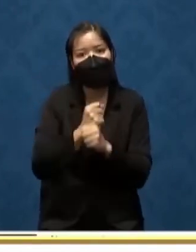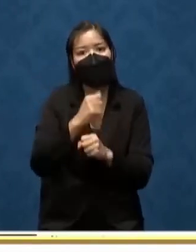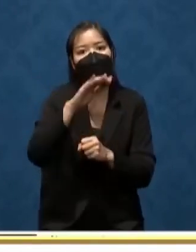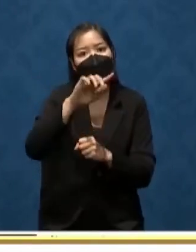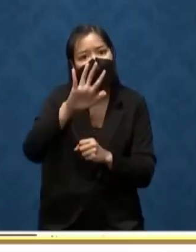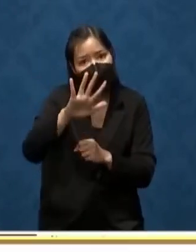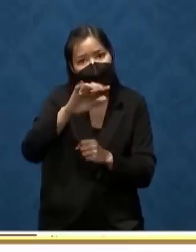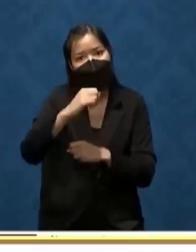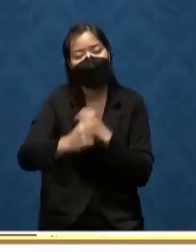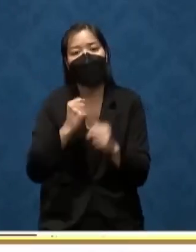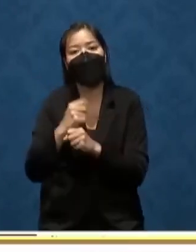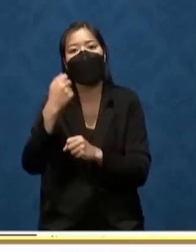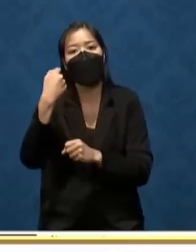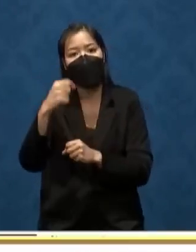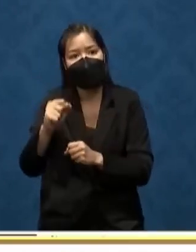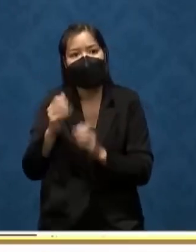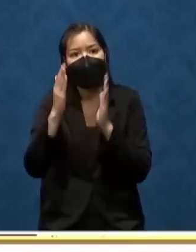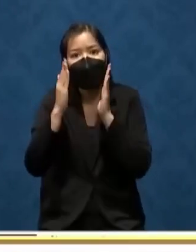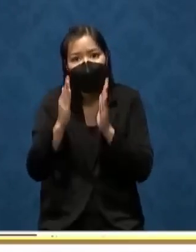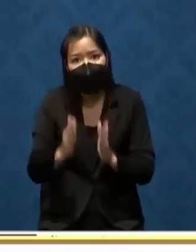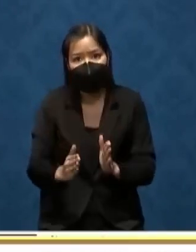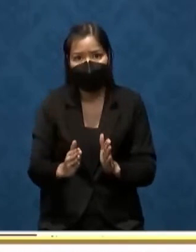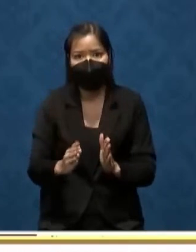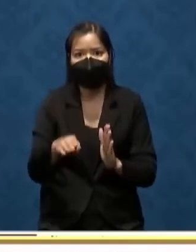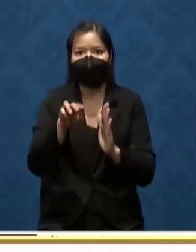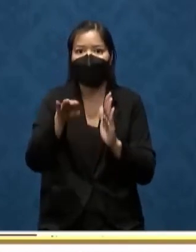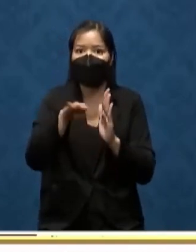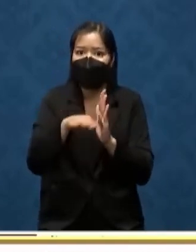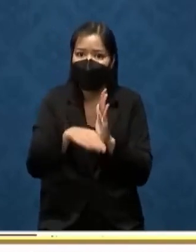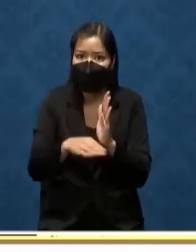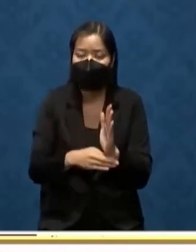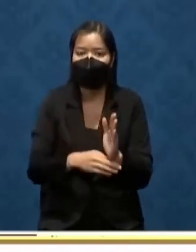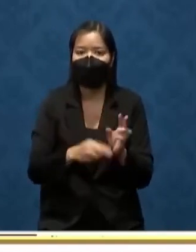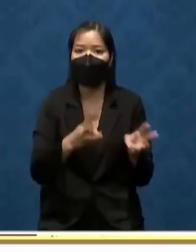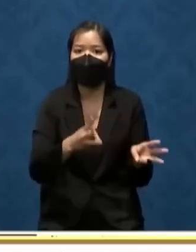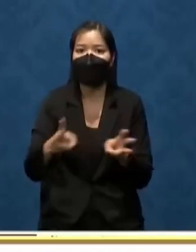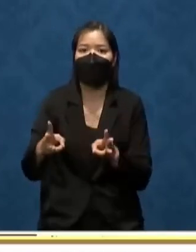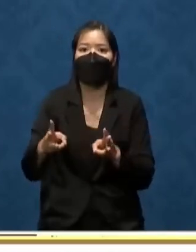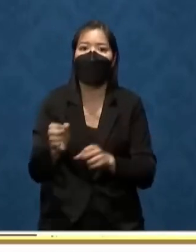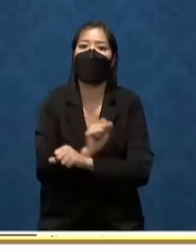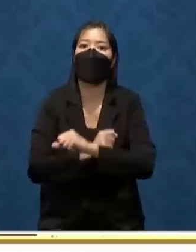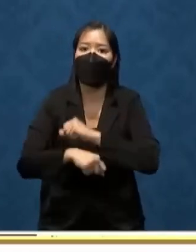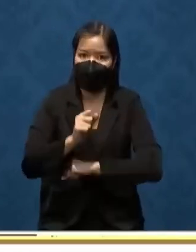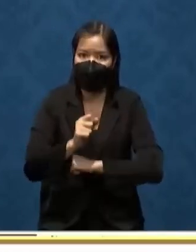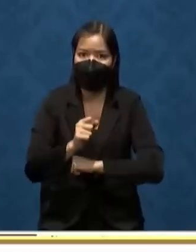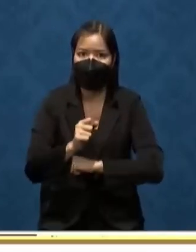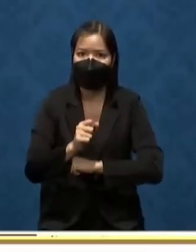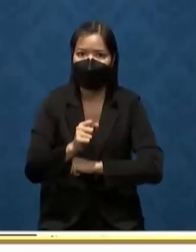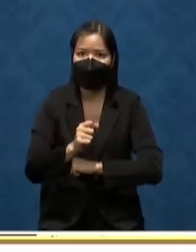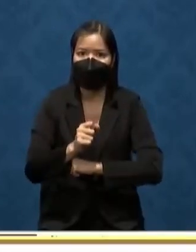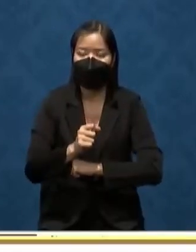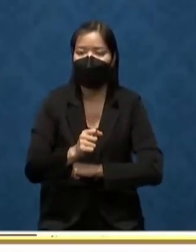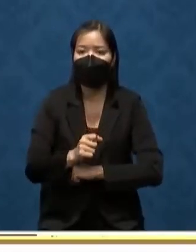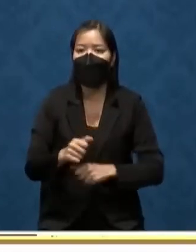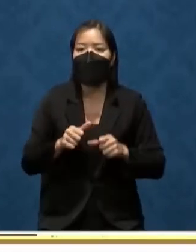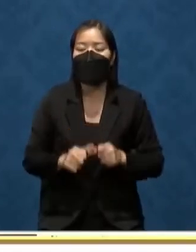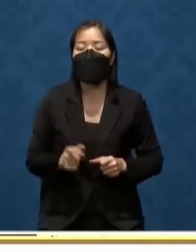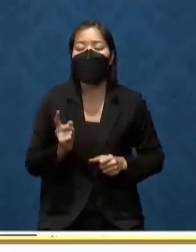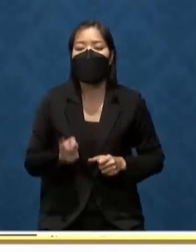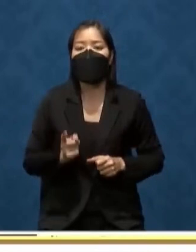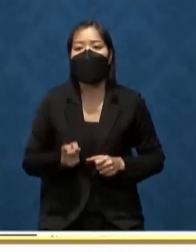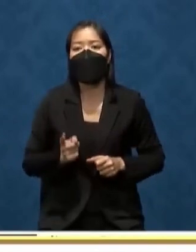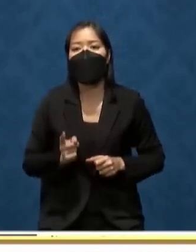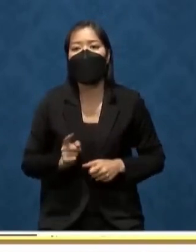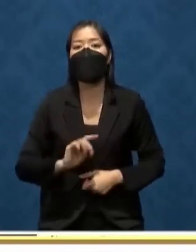ารกำลงพล เรื่การปฏิบัิ ทางยุธการ ทางส่ละมมรุงขอยากกบเรีนว่าไม่ได้อยู่เฉยในการที่จะ